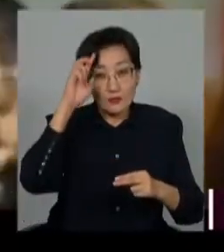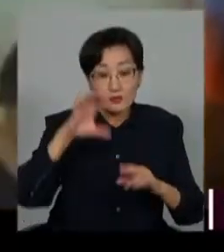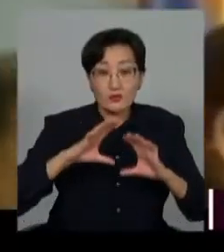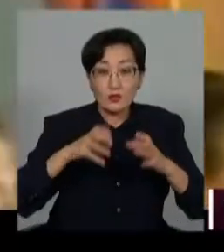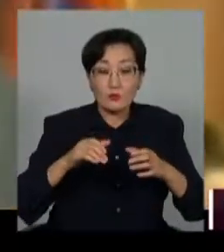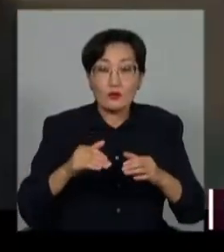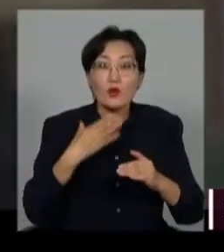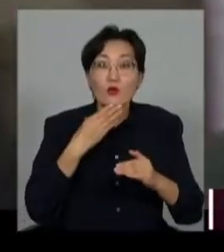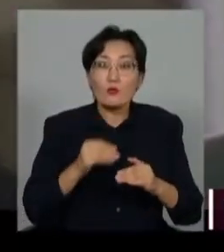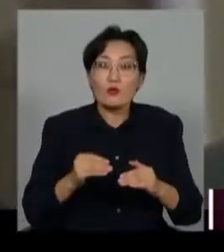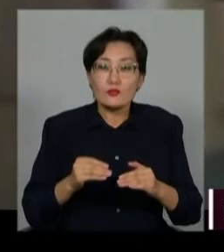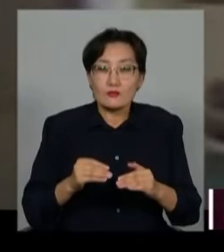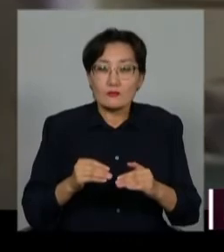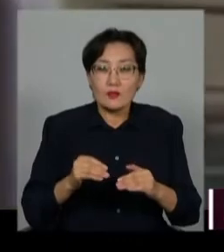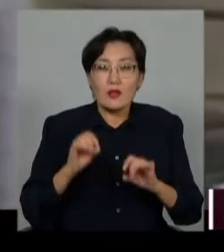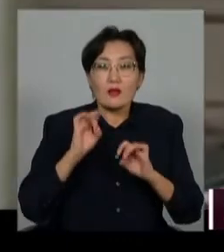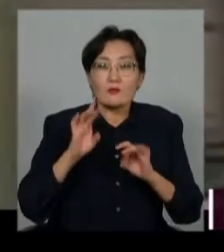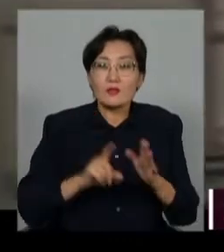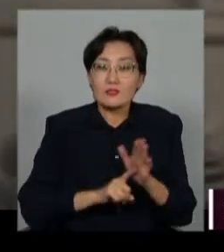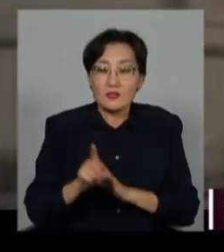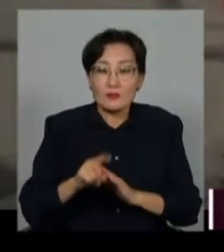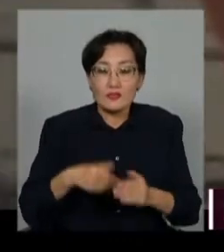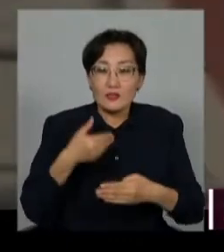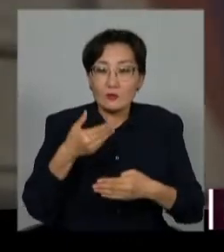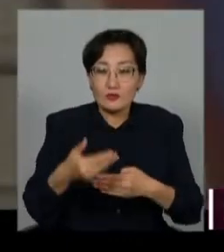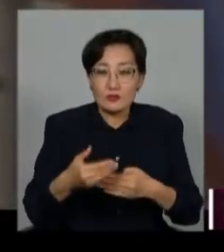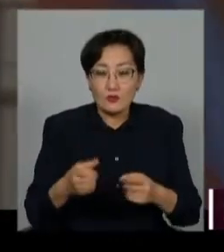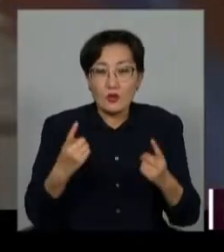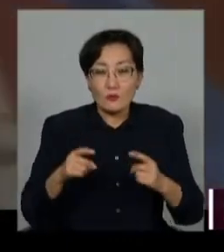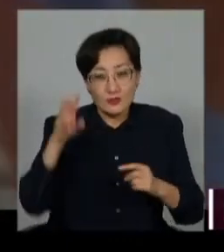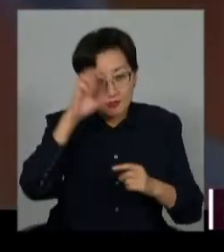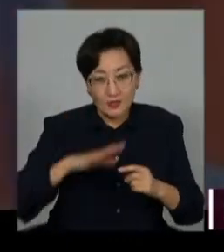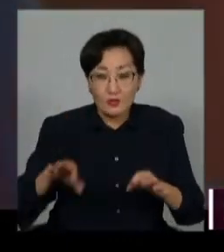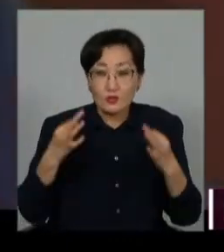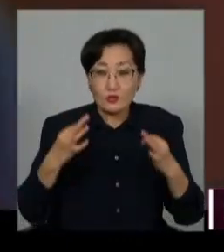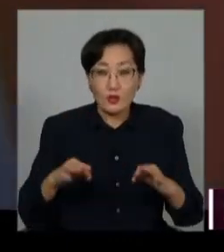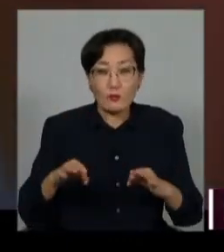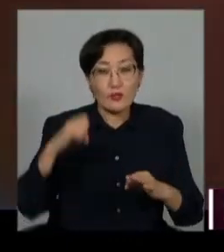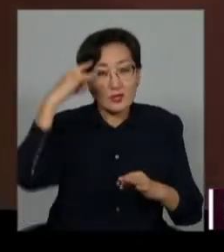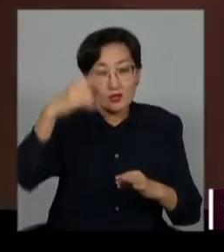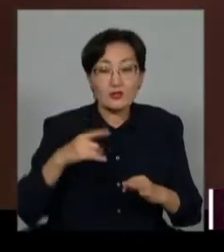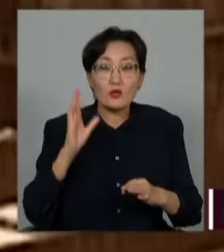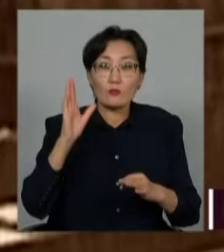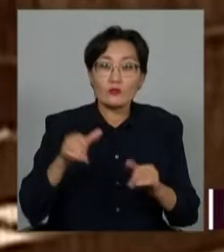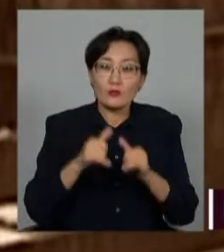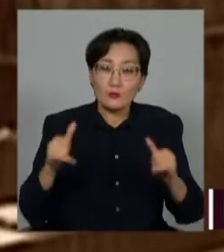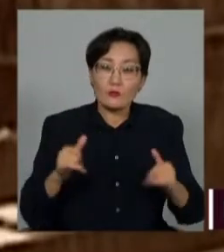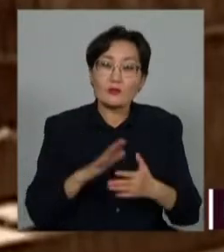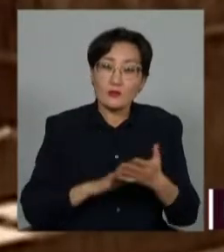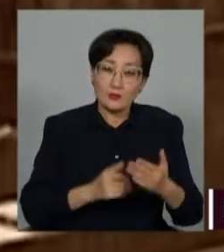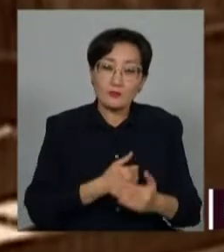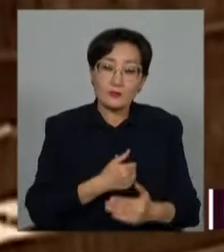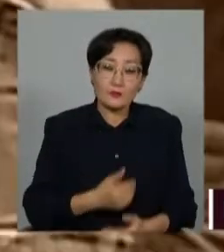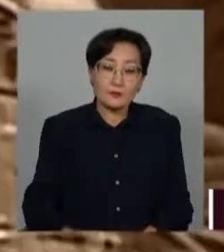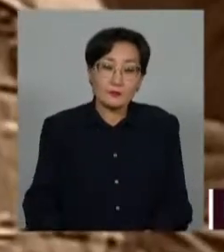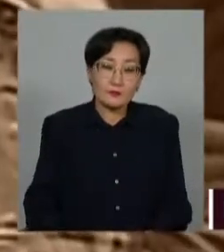әлемдік аренада өзін мойындата бастады. Келер ұрпаққа батыл қадам жасаған ұлы елдің тәуелсіздігі ғұмырлы болсын. Әлібек Шынтемір жақсылық